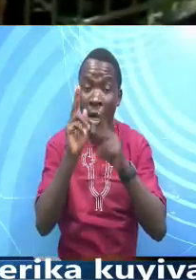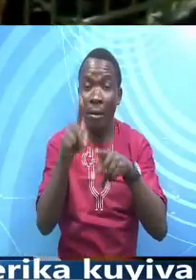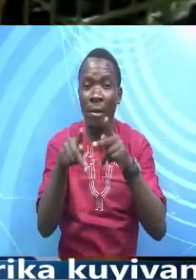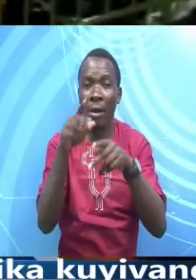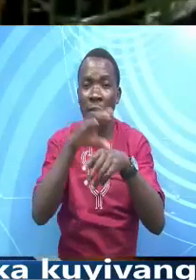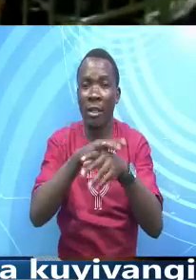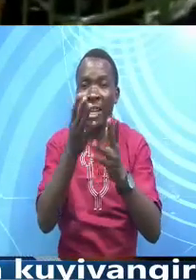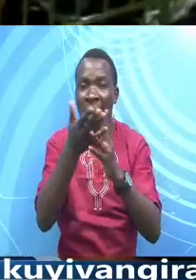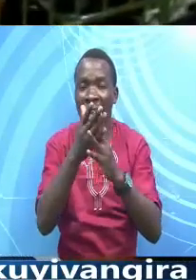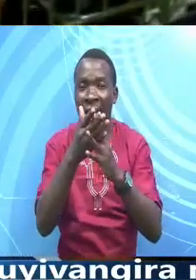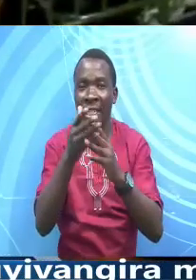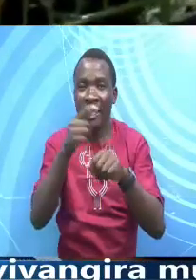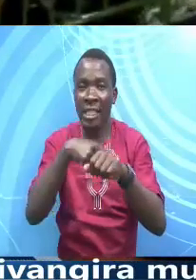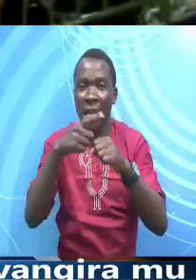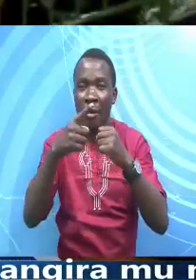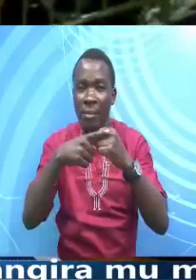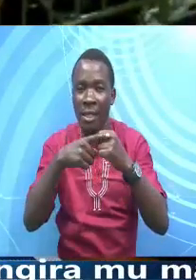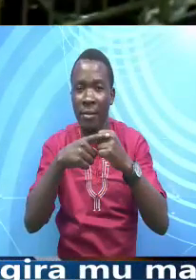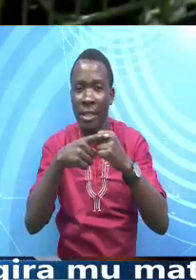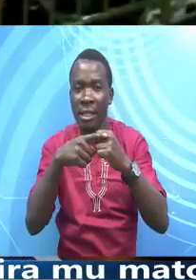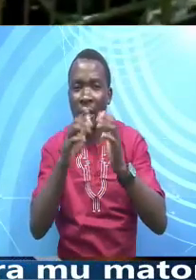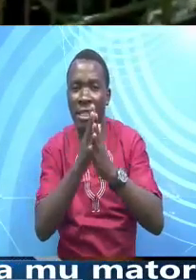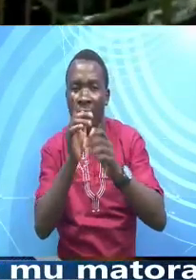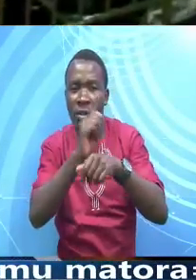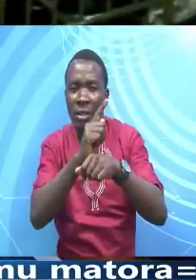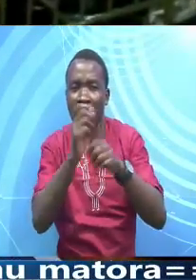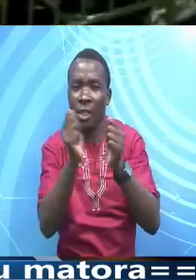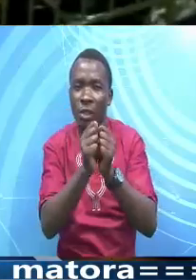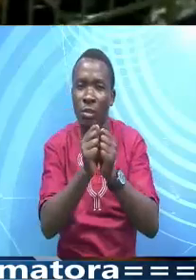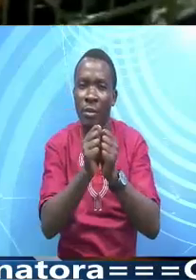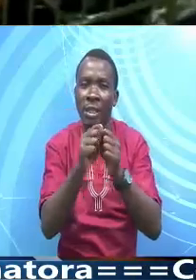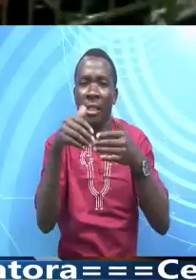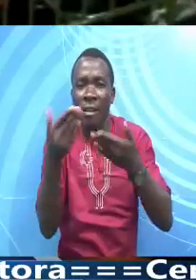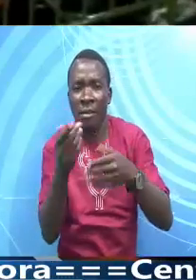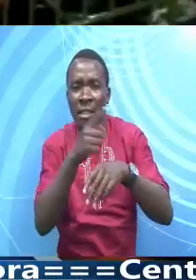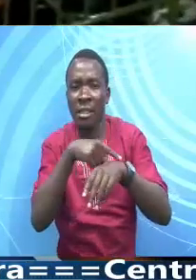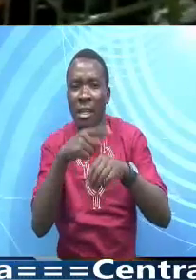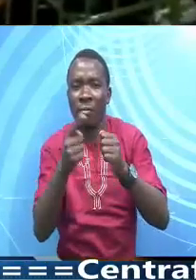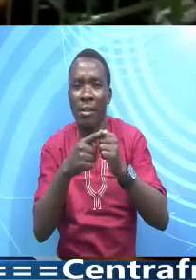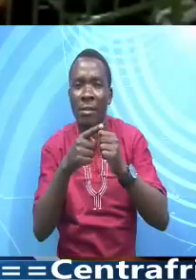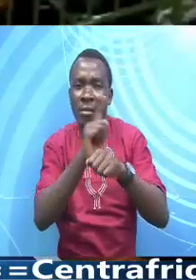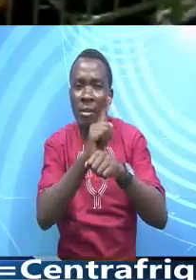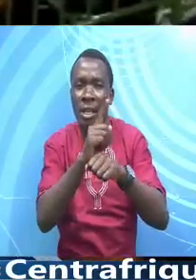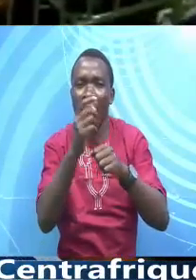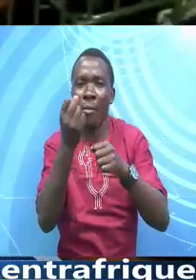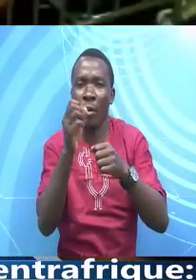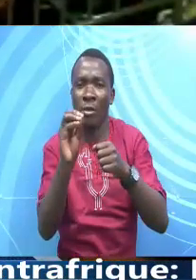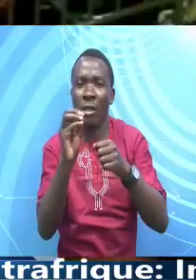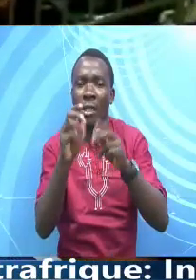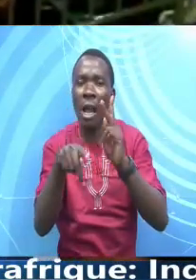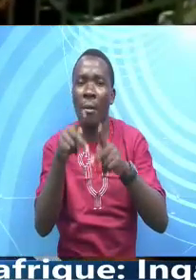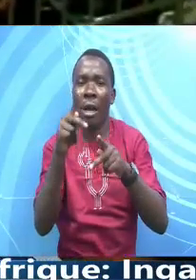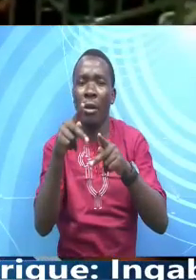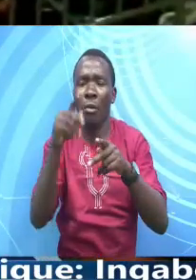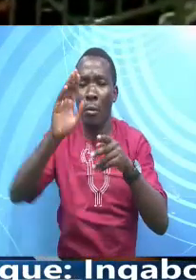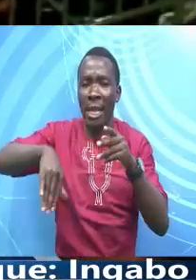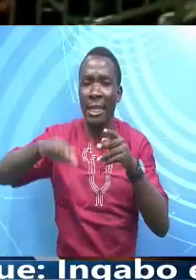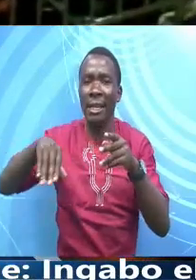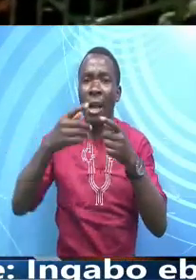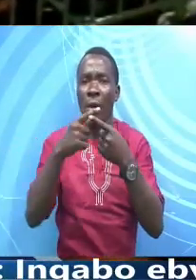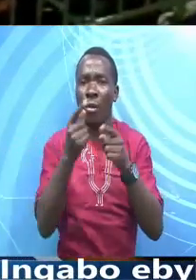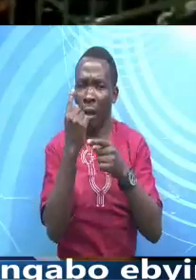saa 12:10 saa 12:50 ni abantu bakererewe nyine ko bakererewe ariko ubona ko bidakabije ubu ntabwo ari abantu benshi cyane